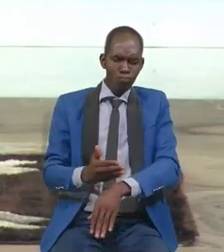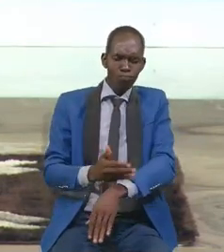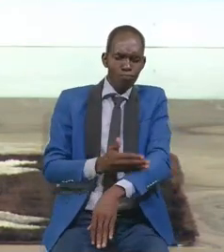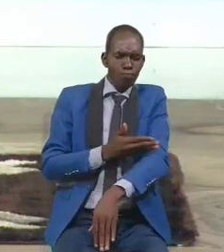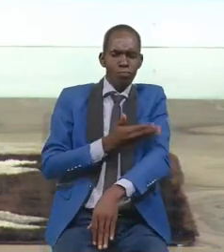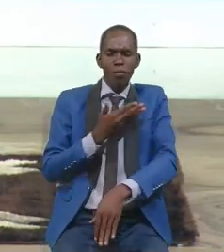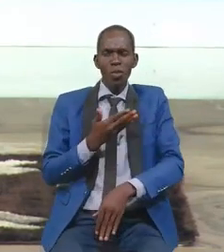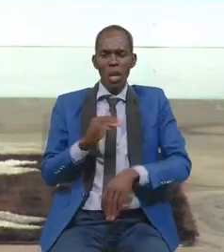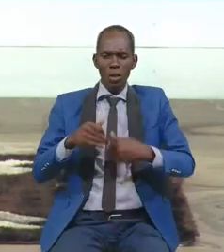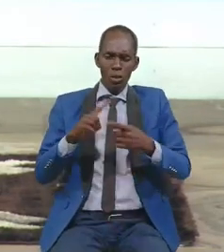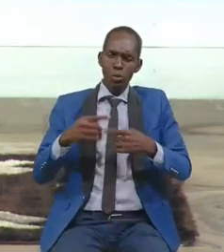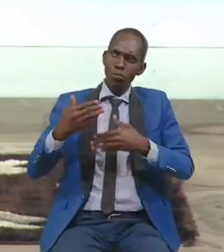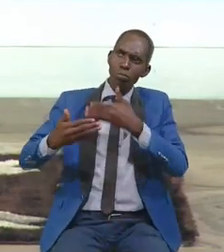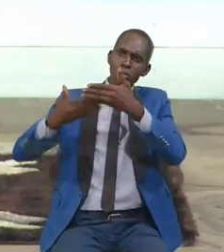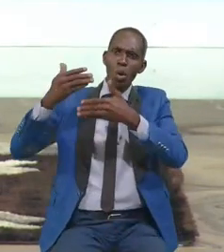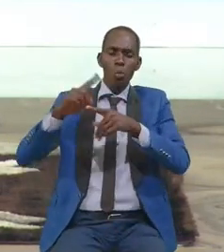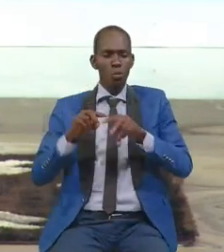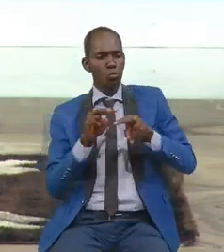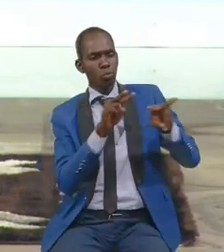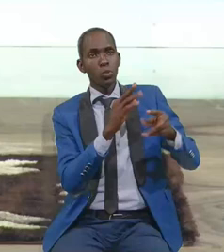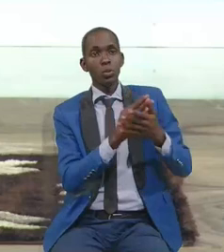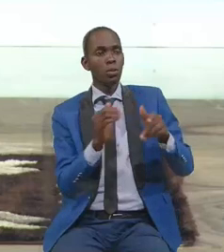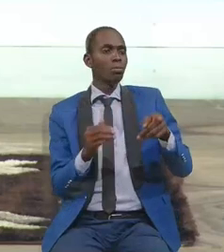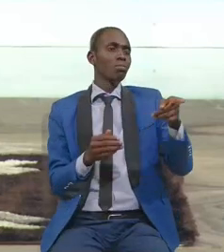que vous voyez quelqu'un dans la rue, vous le jugez.